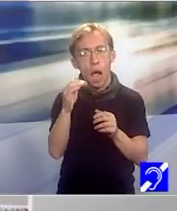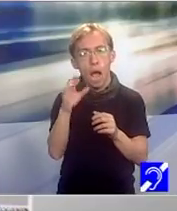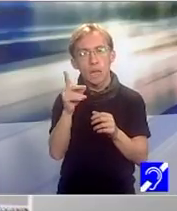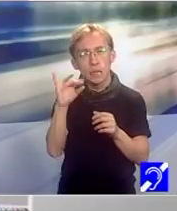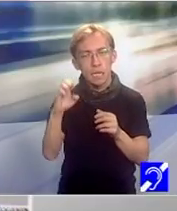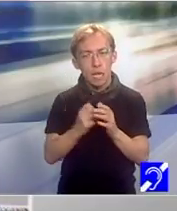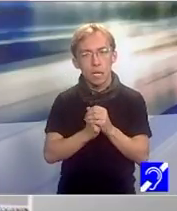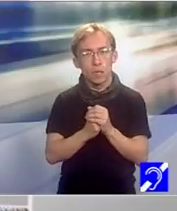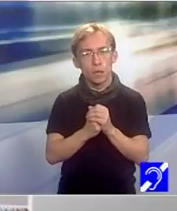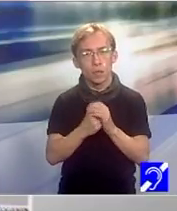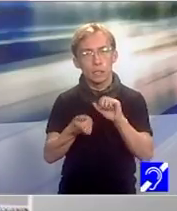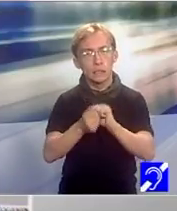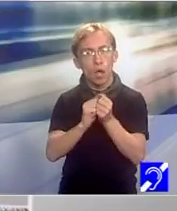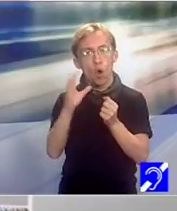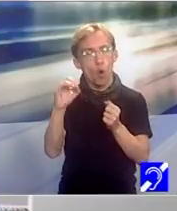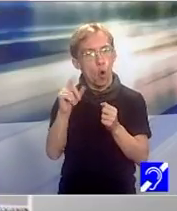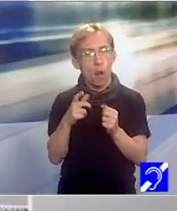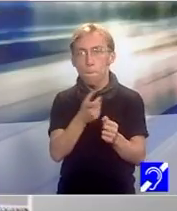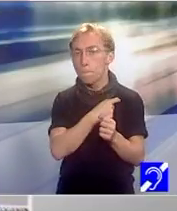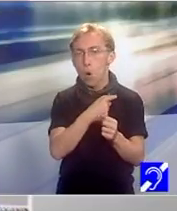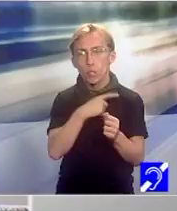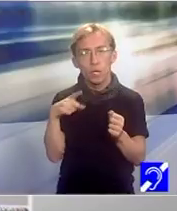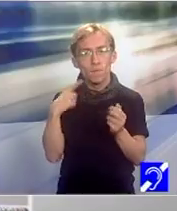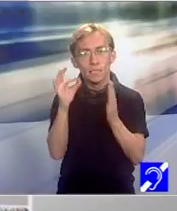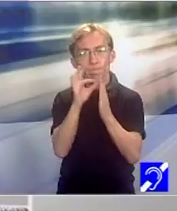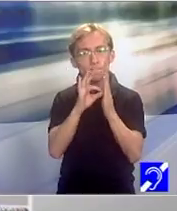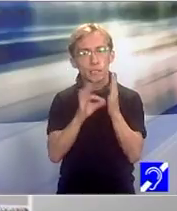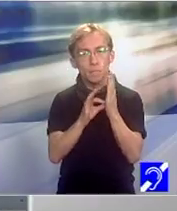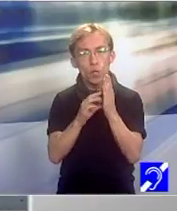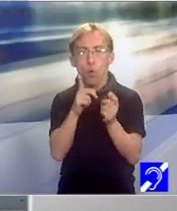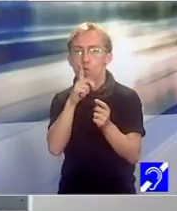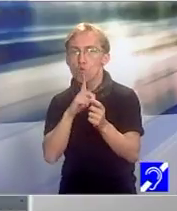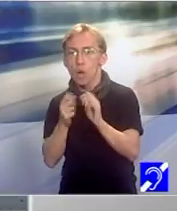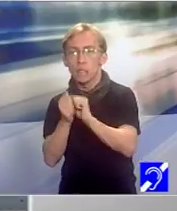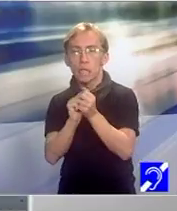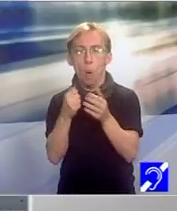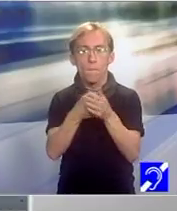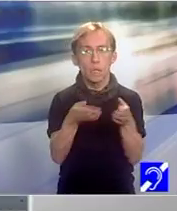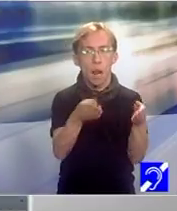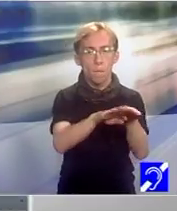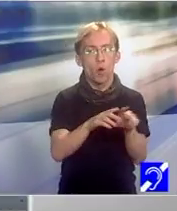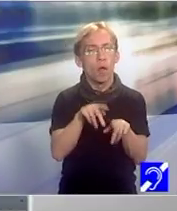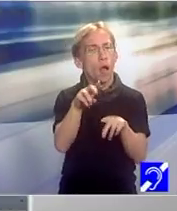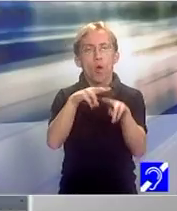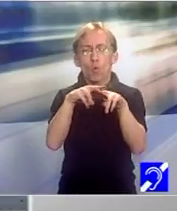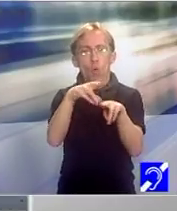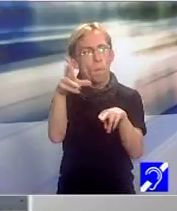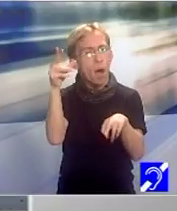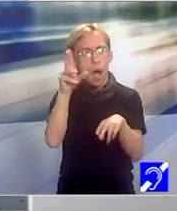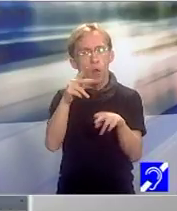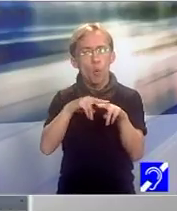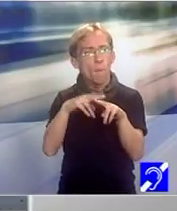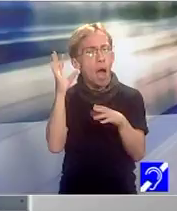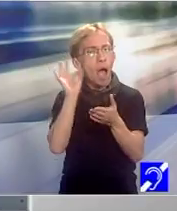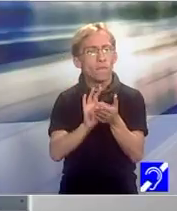colaps. Depinde, pot fi de la simptome ușoare până la deces. Tu cum ai aflat că ai această